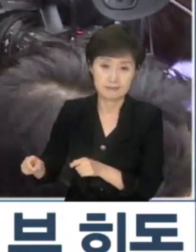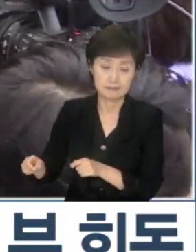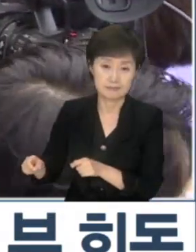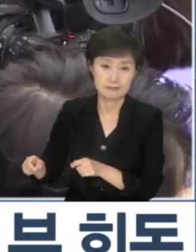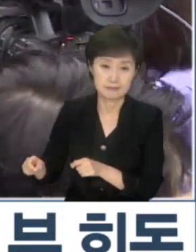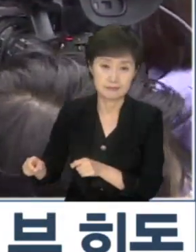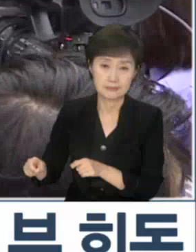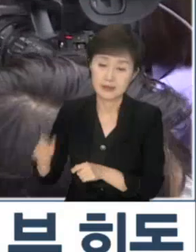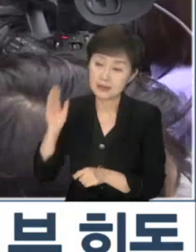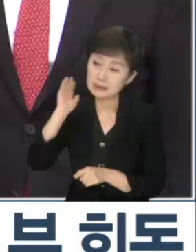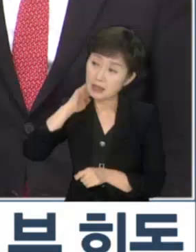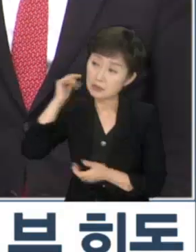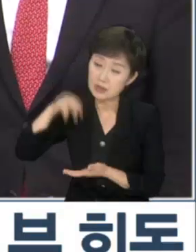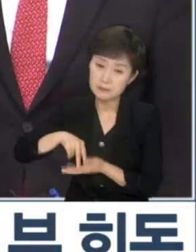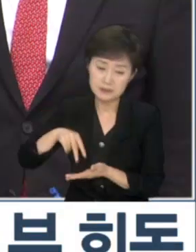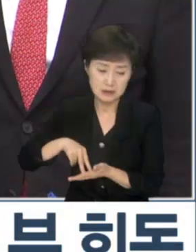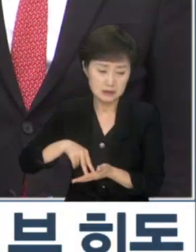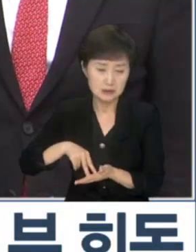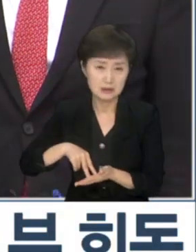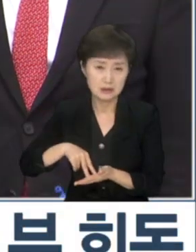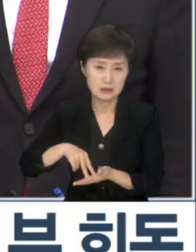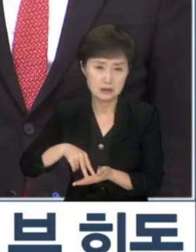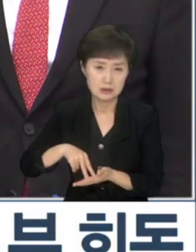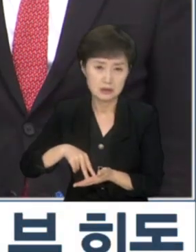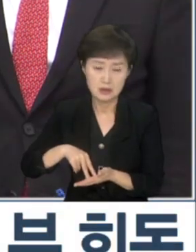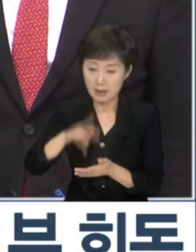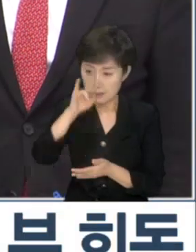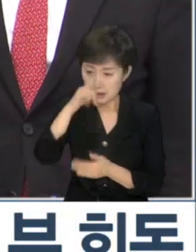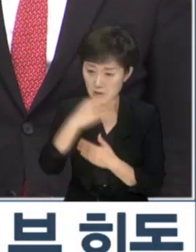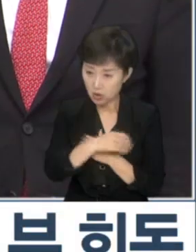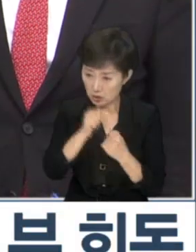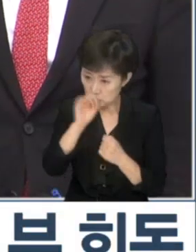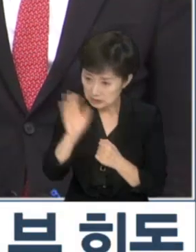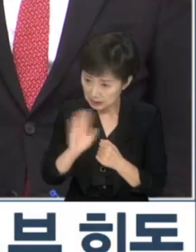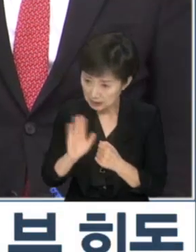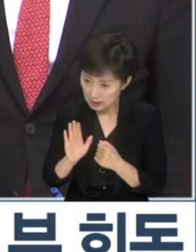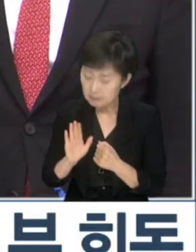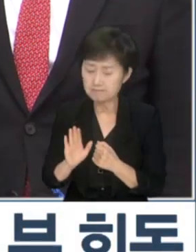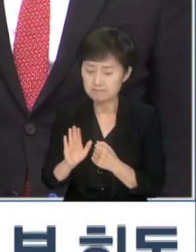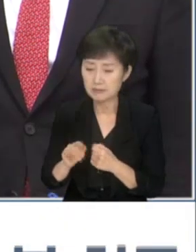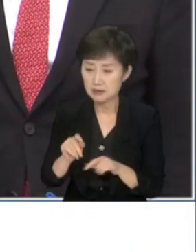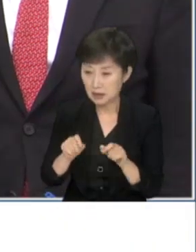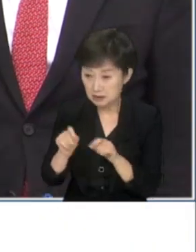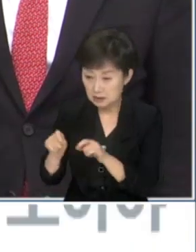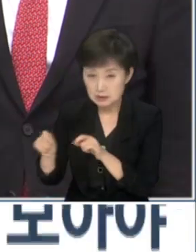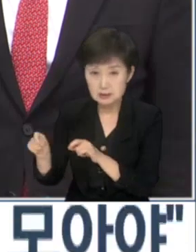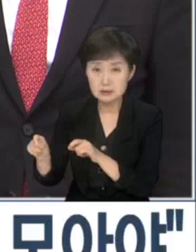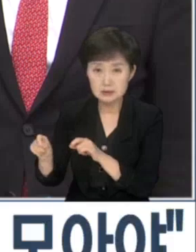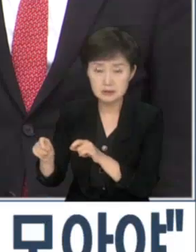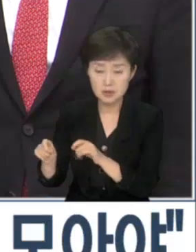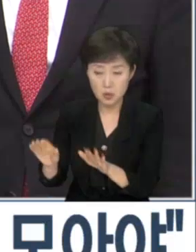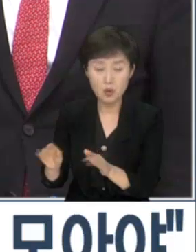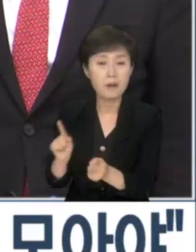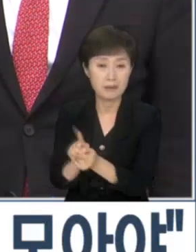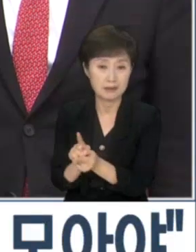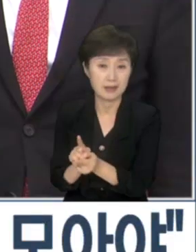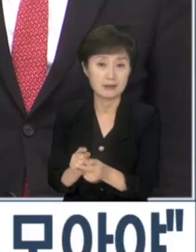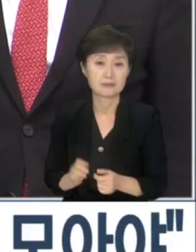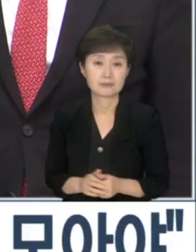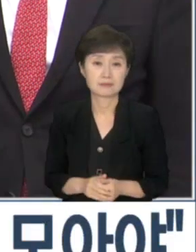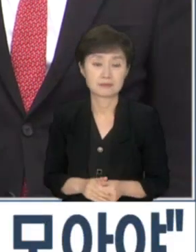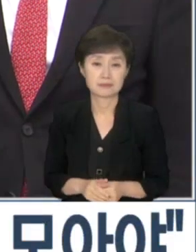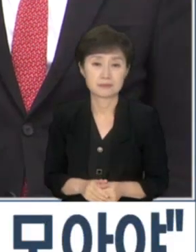어렵고 당시에 또 대통령께서 건강이 그렇게 썩 좋은 편이 아니어서 일정 조율을 차질이 있어서 좀 미뤄진 것이죠 미뤄진